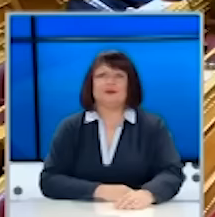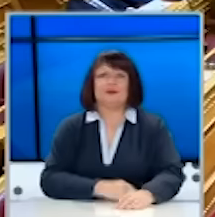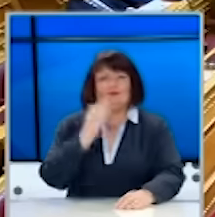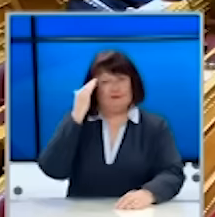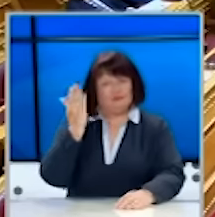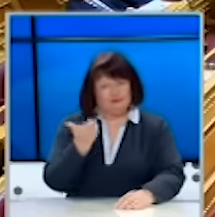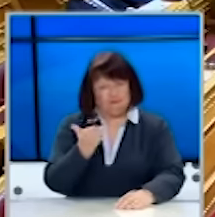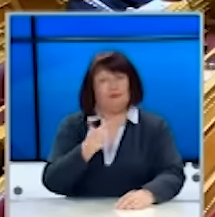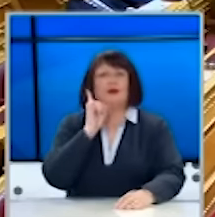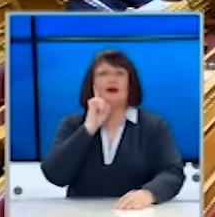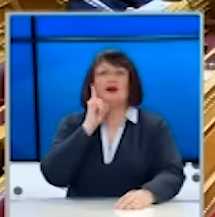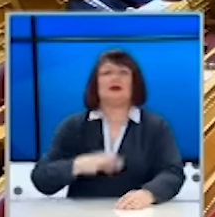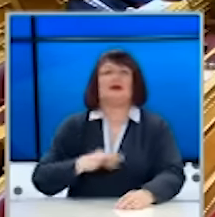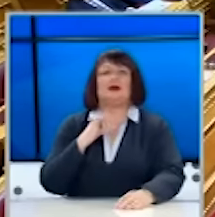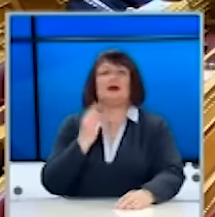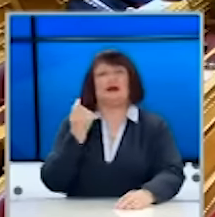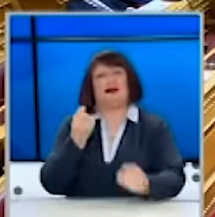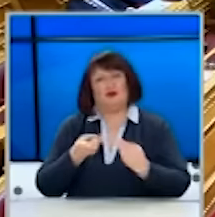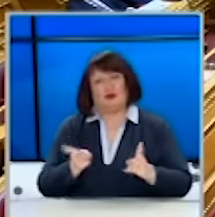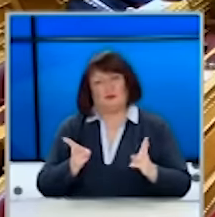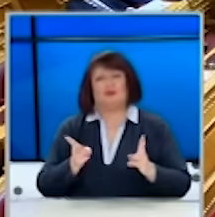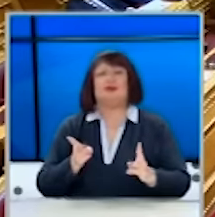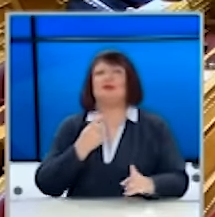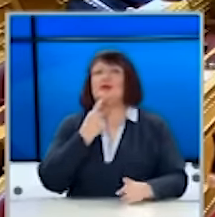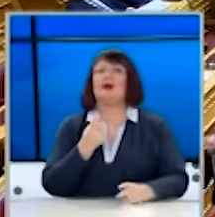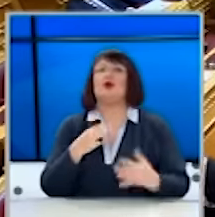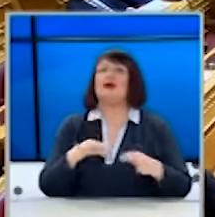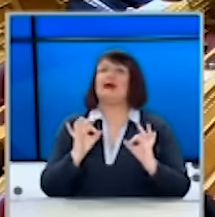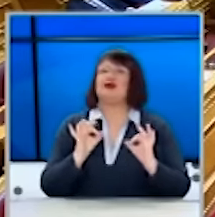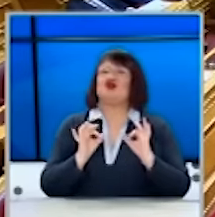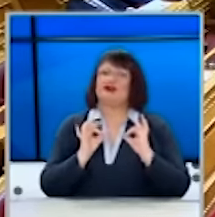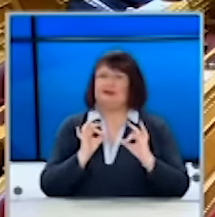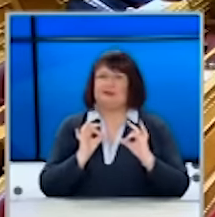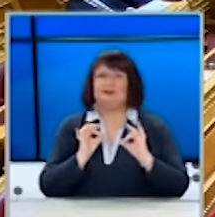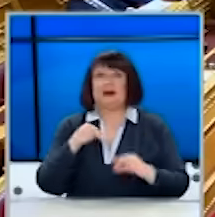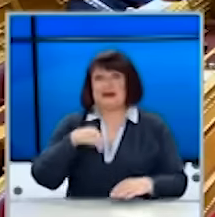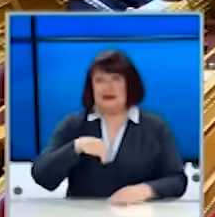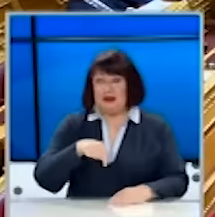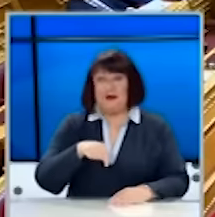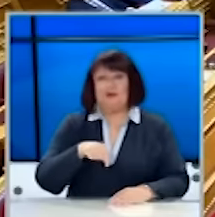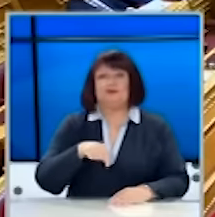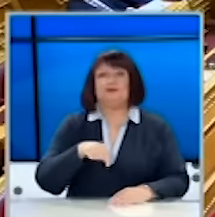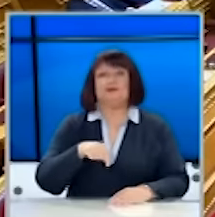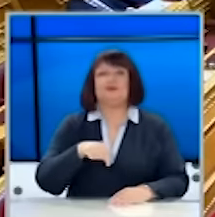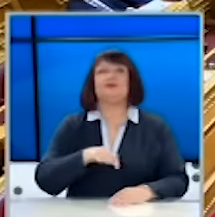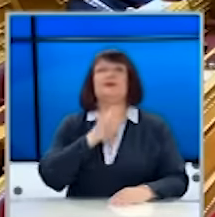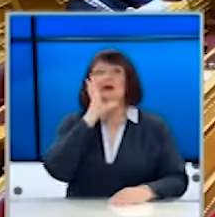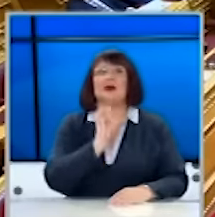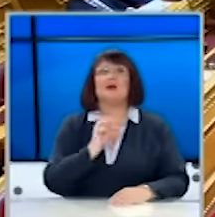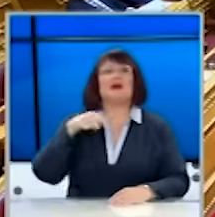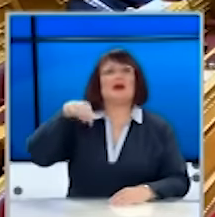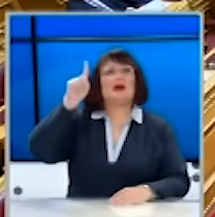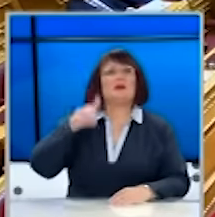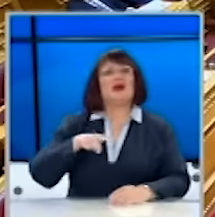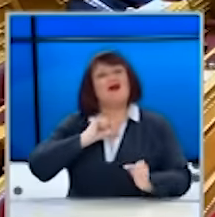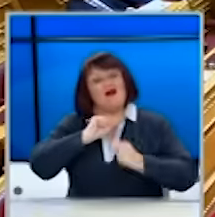Καλησπέρα σας κυρίες και κύριοι. Επιτρέψτε μου να ξεκινήσω αναφέροντας ότι σήμερα είναι πραγματικά μια μέρα